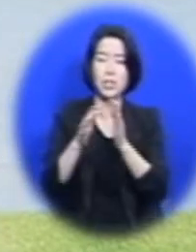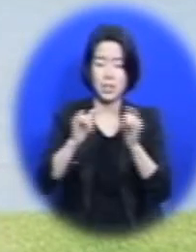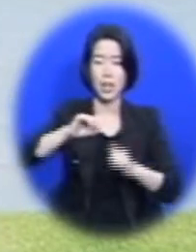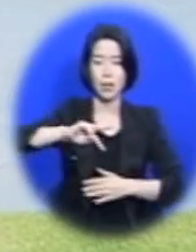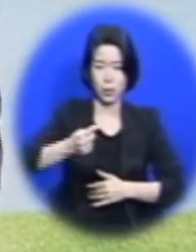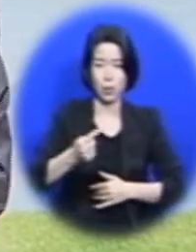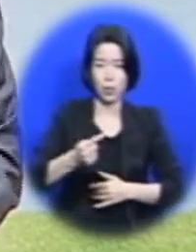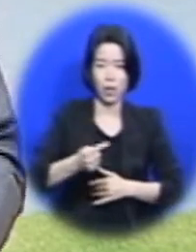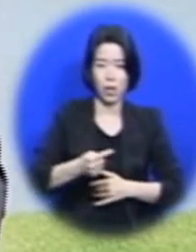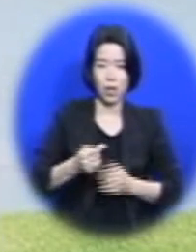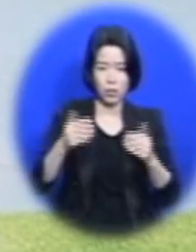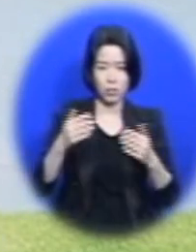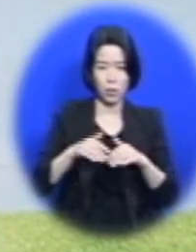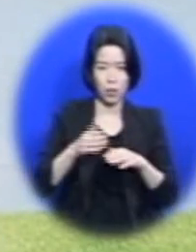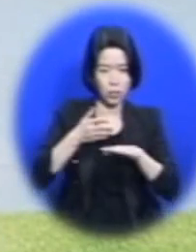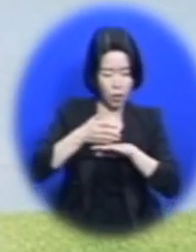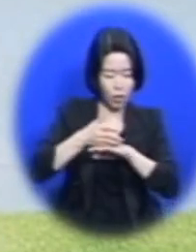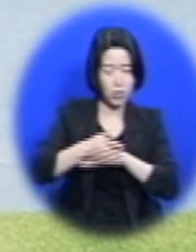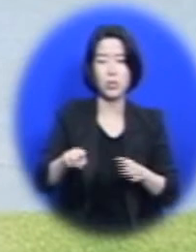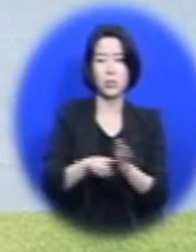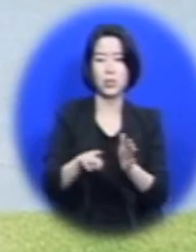사람들조차도 서서히 믿음을 잃어버리는 겁니다.